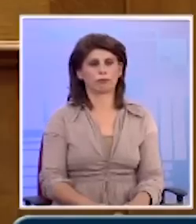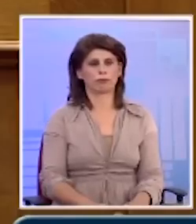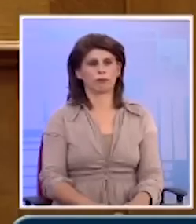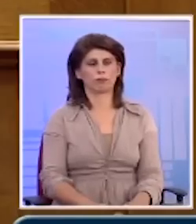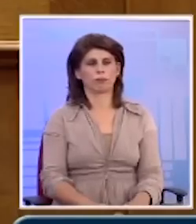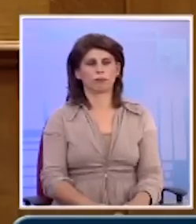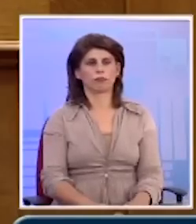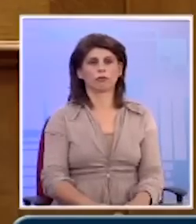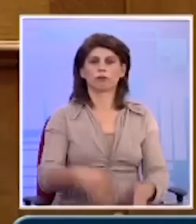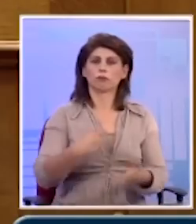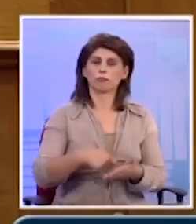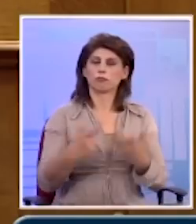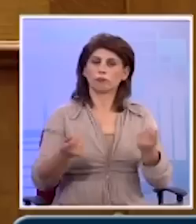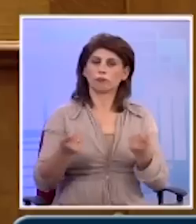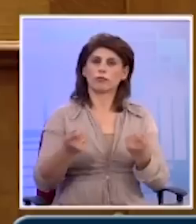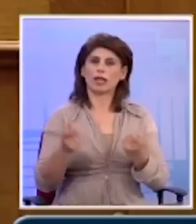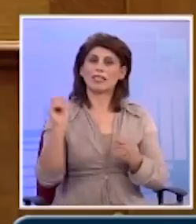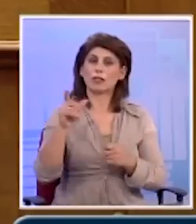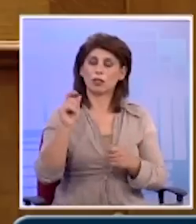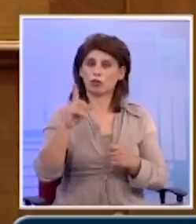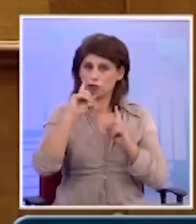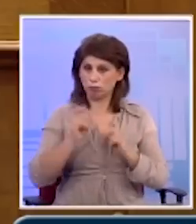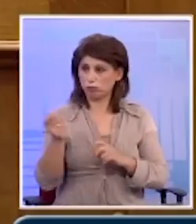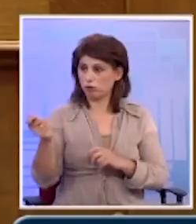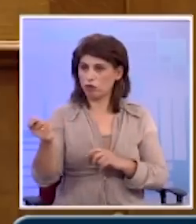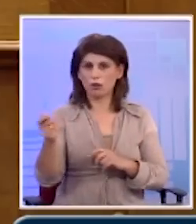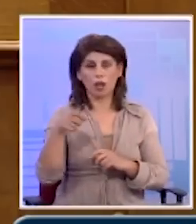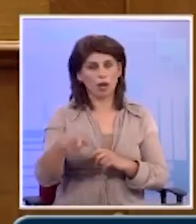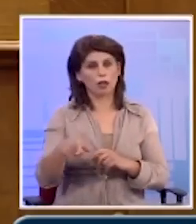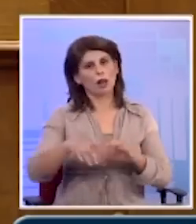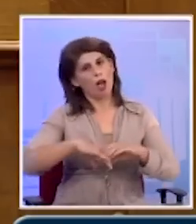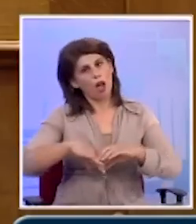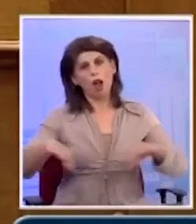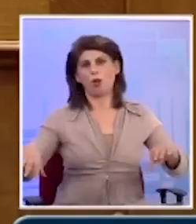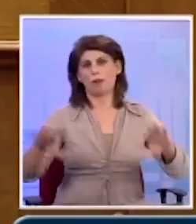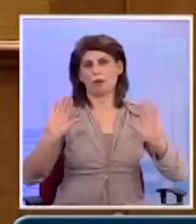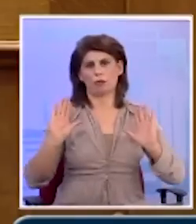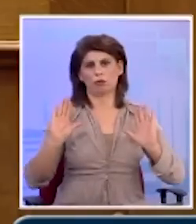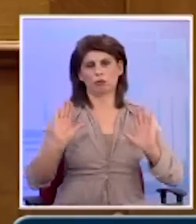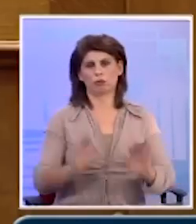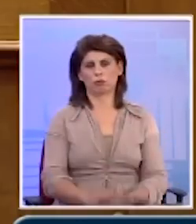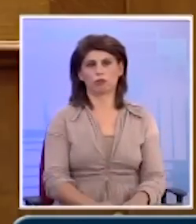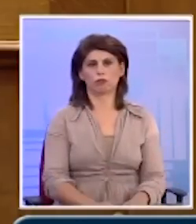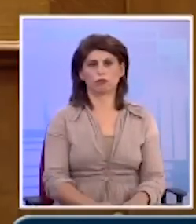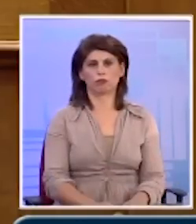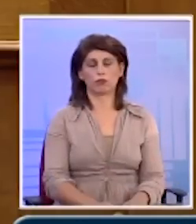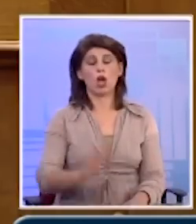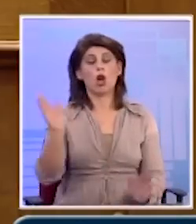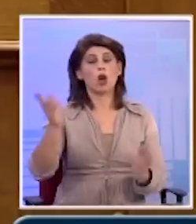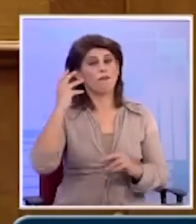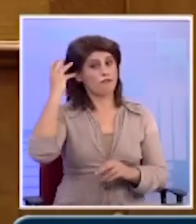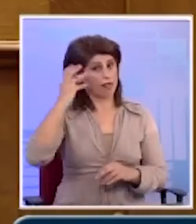Το τέλος για τη χρήση της συχνότητας οφειλόμενο στο δημόσιο είναι εντελώς άλλο πράγμα. Όση